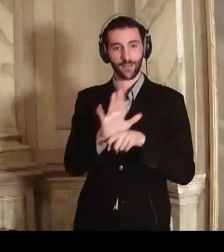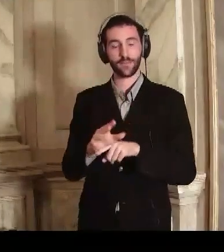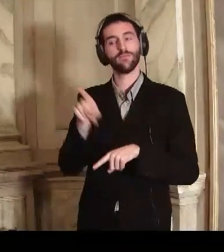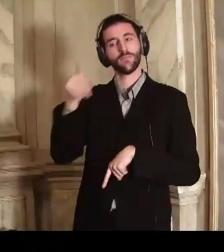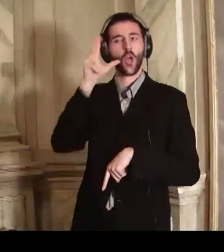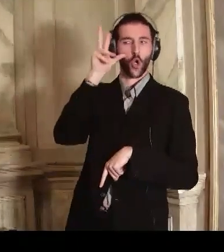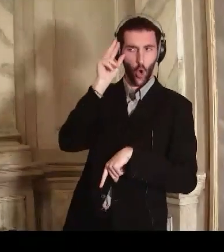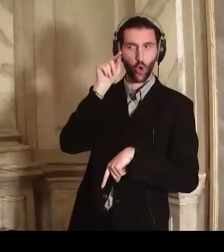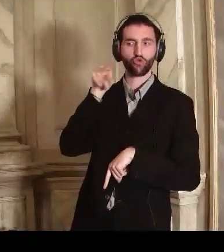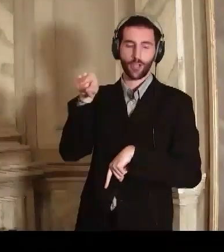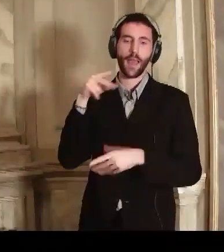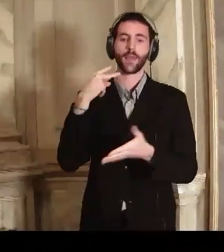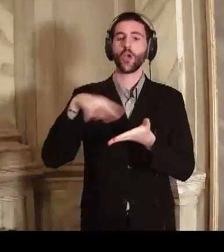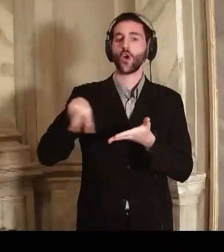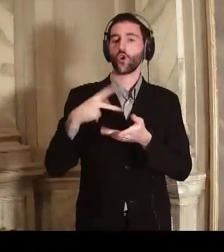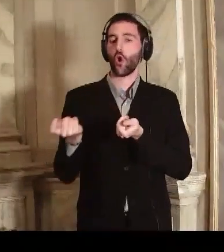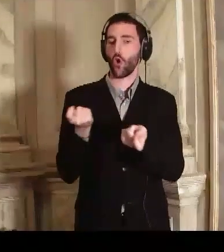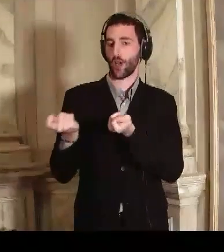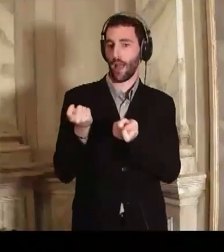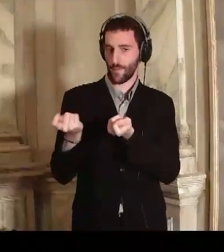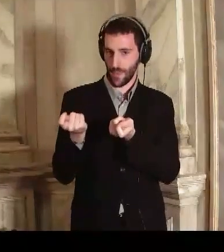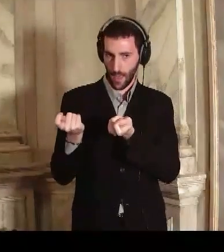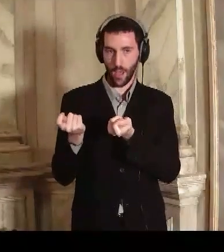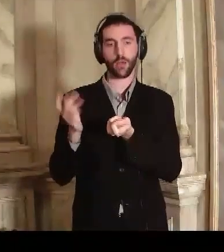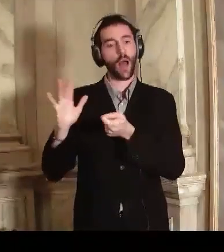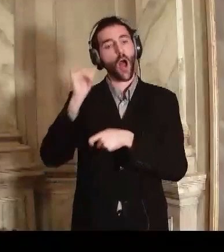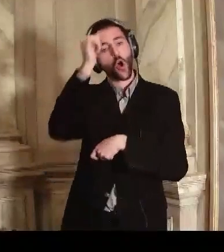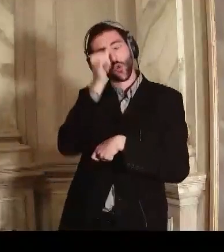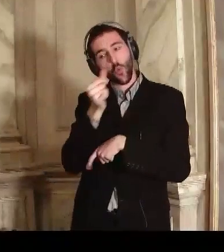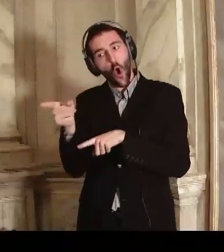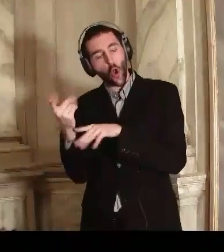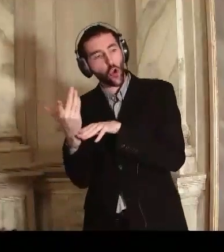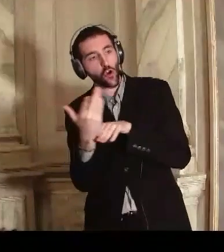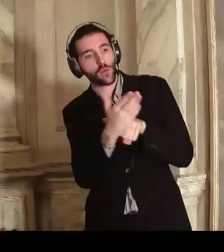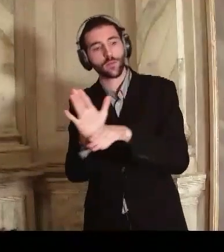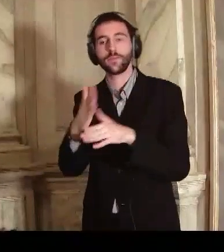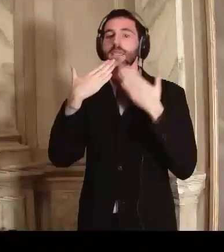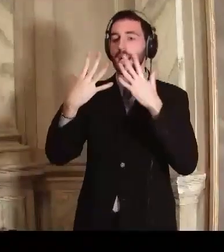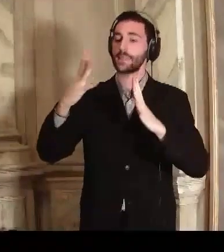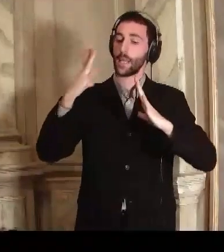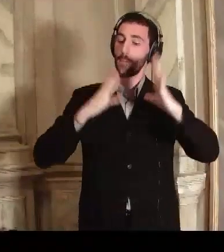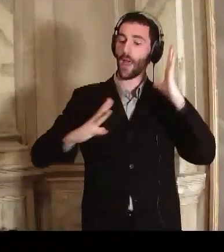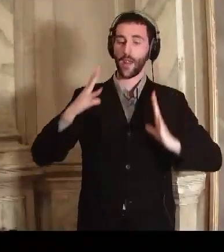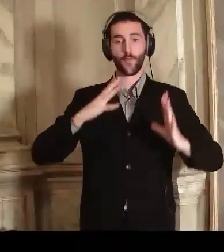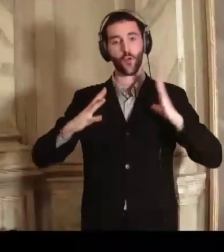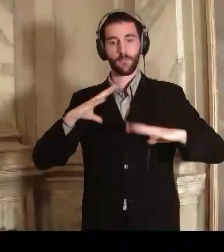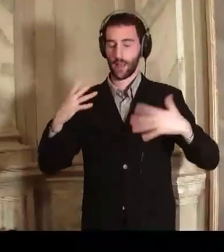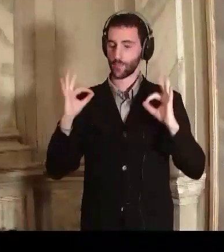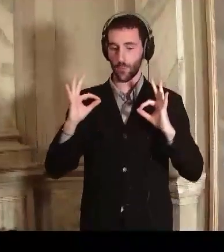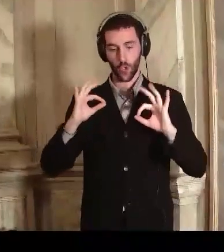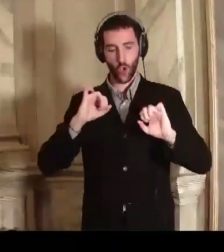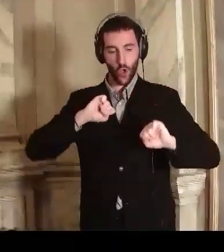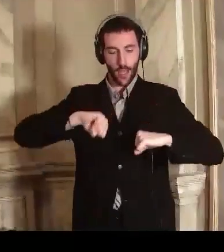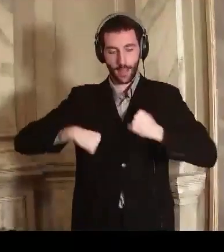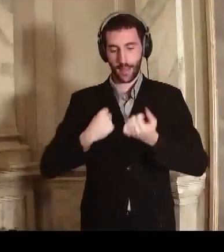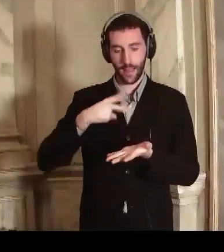coreografa, ruolo che la mostra metterà in evidenza attraverso le performance delle sue rivoluzionarie Dance Constructions con